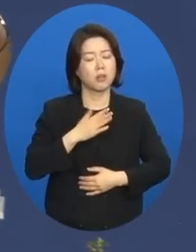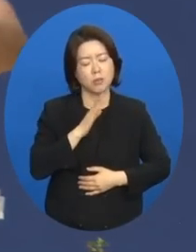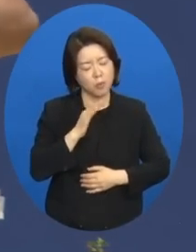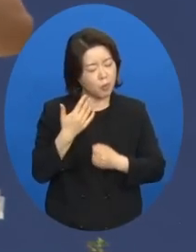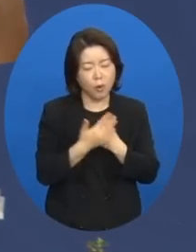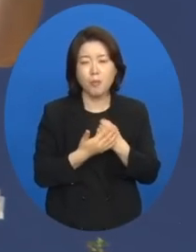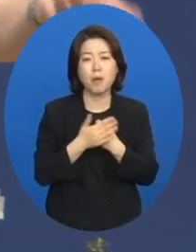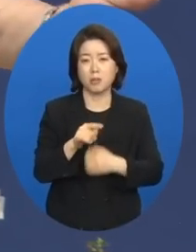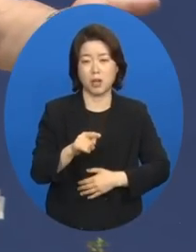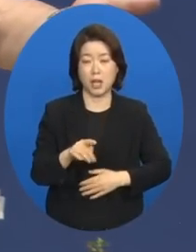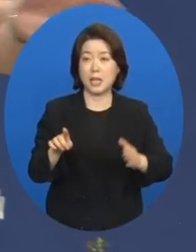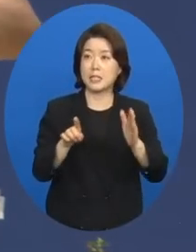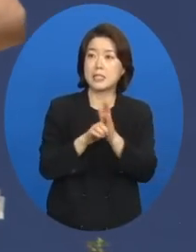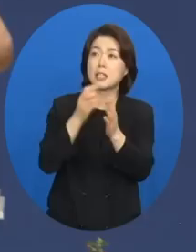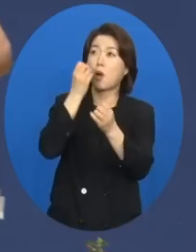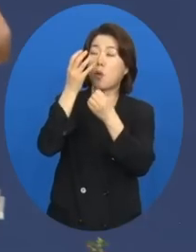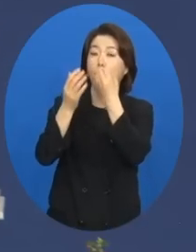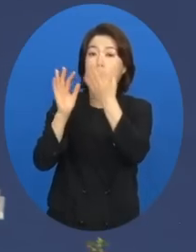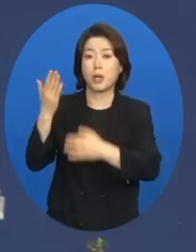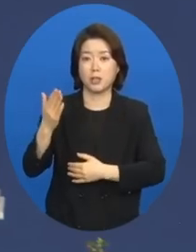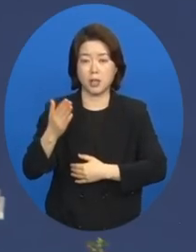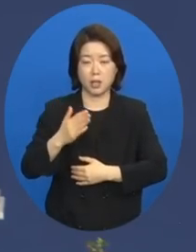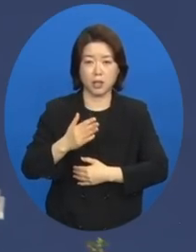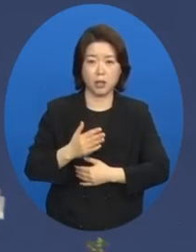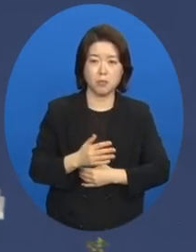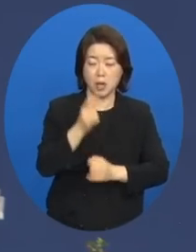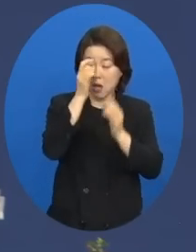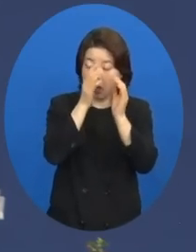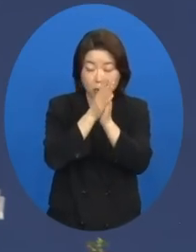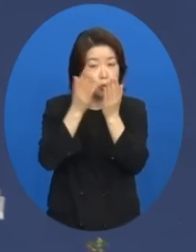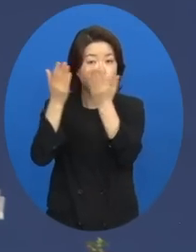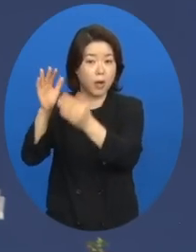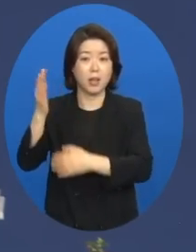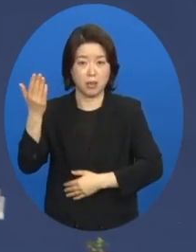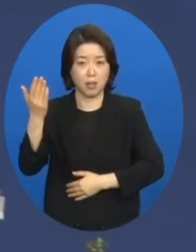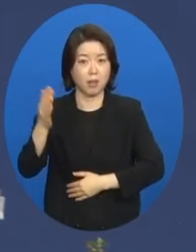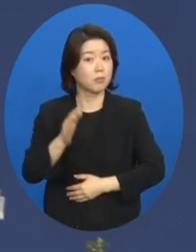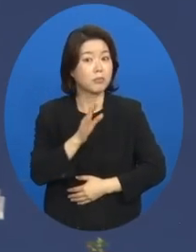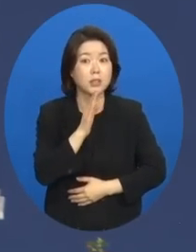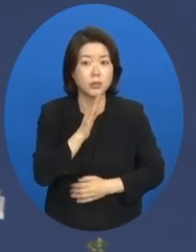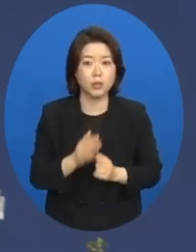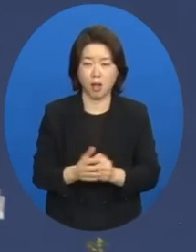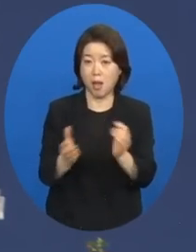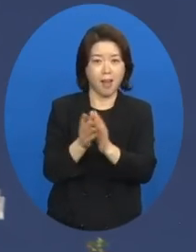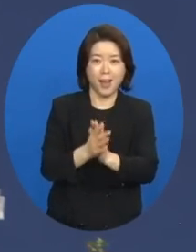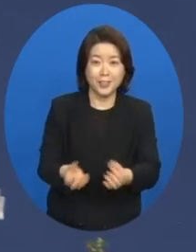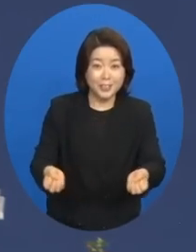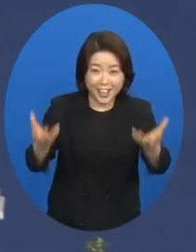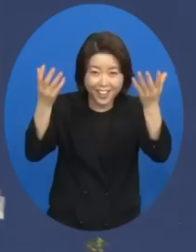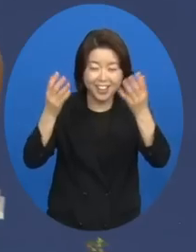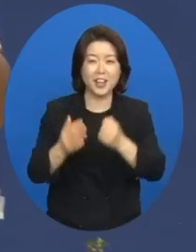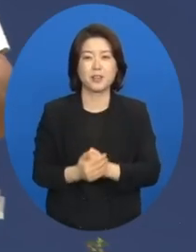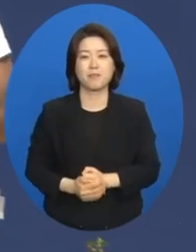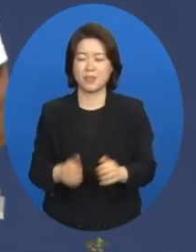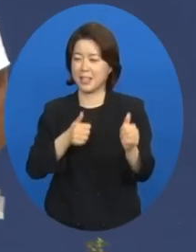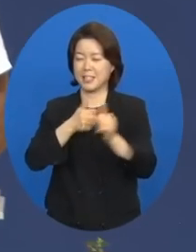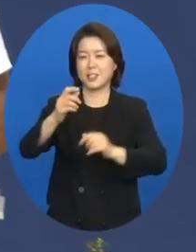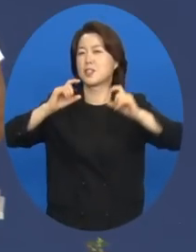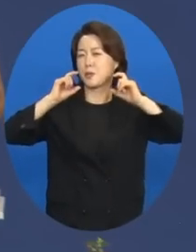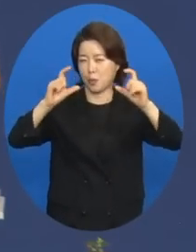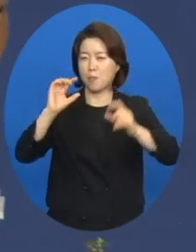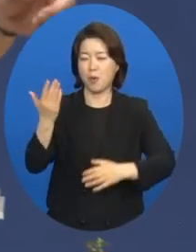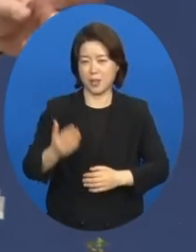은혜스럽고 신앙의 고백이면서 곡조붙은 기도면서 네, 할렐루야 승리의